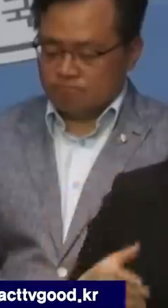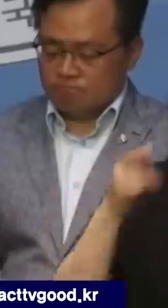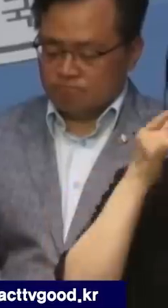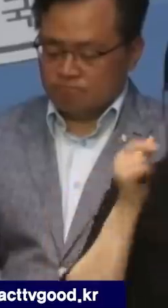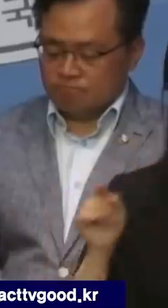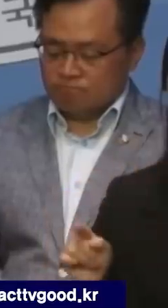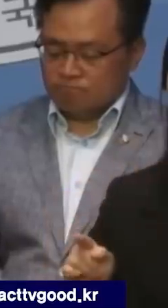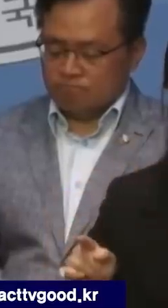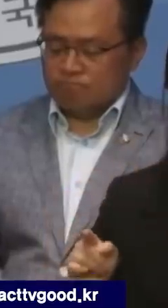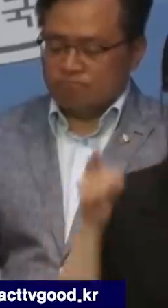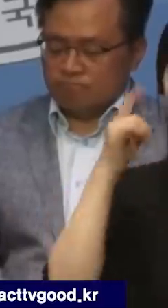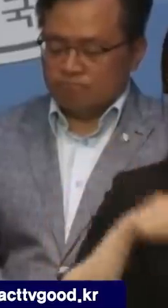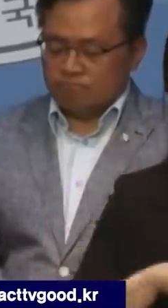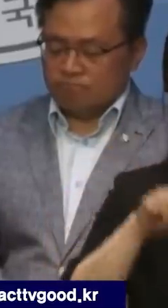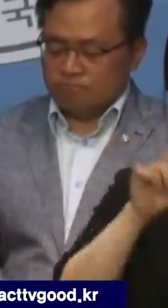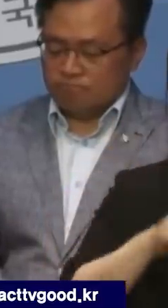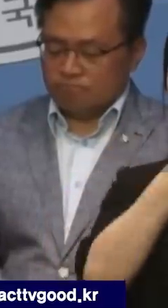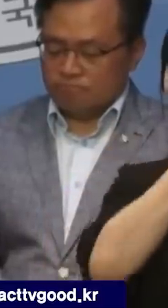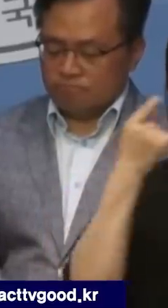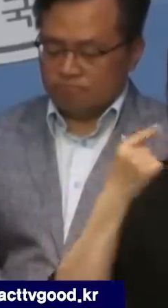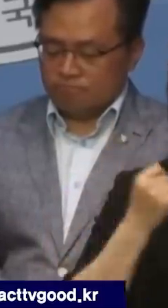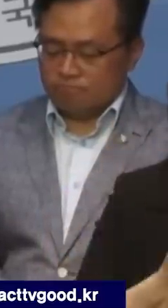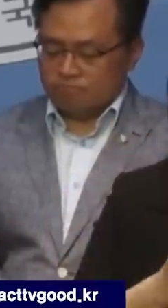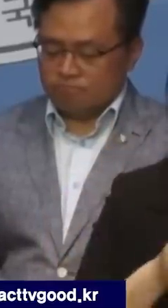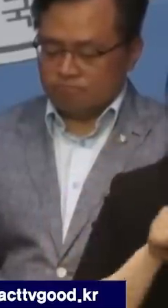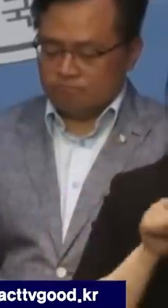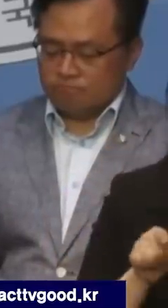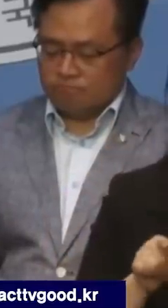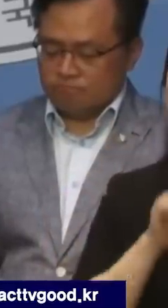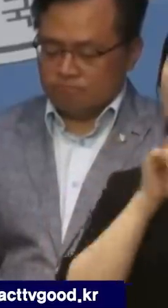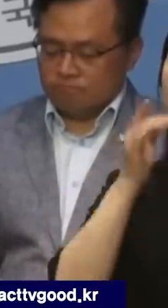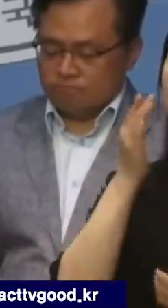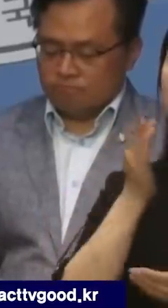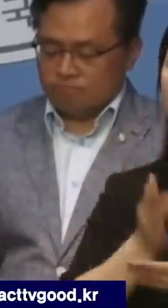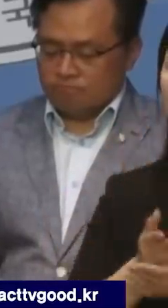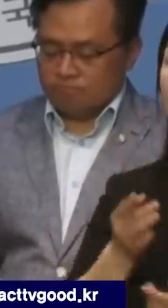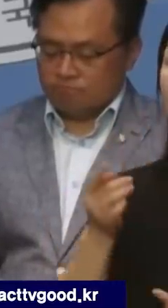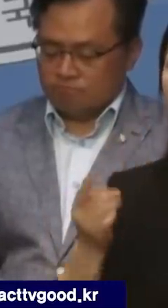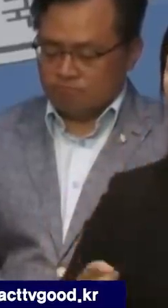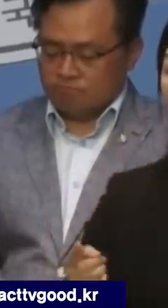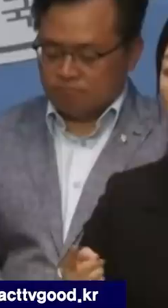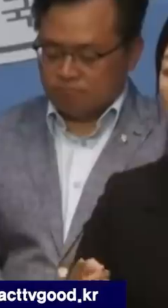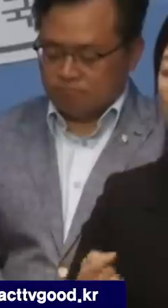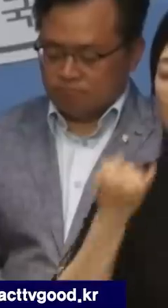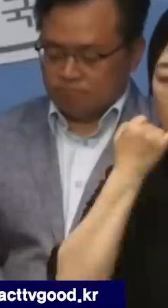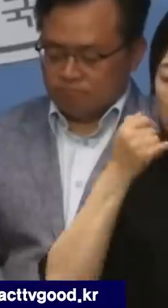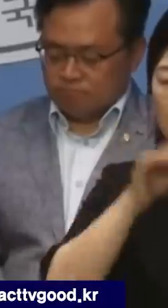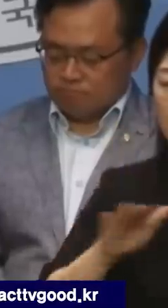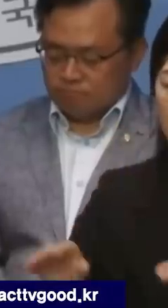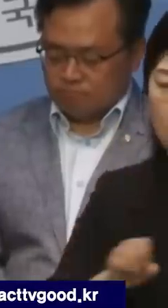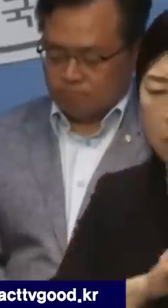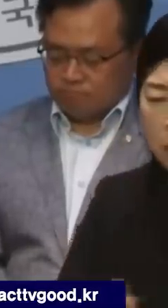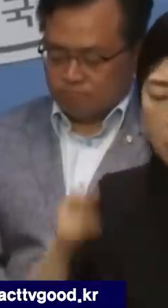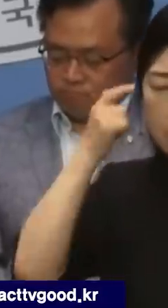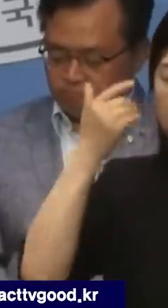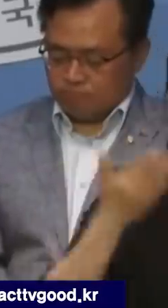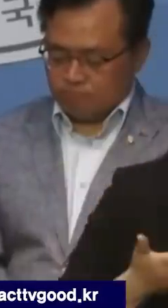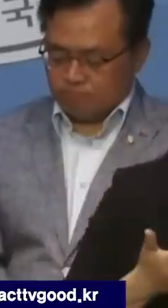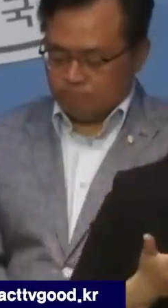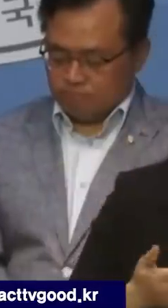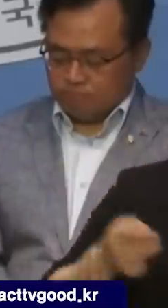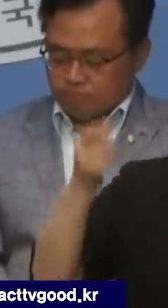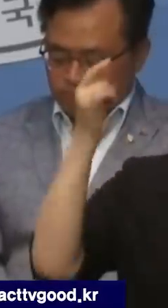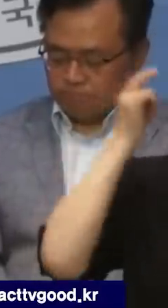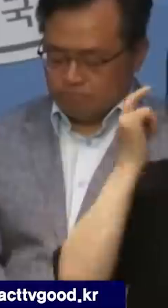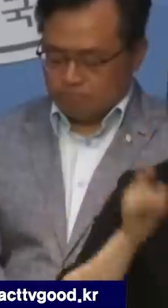일본에 과학적 검증을 할 것이 아니라 우리는 바다에 버리는 거 반대한다라고